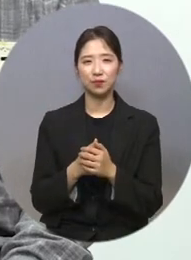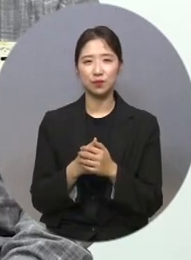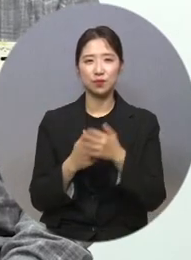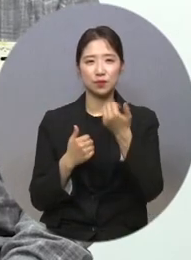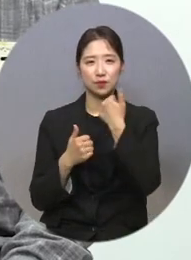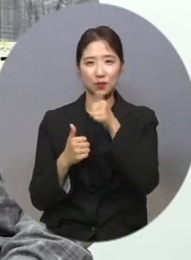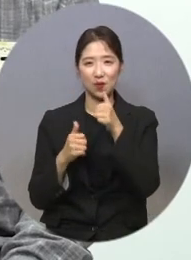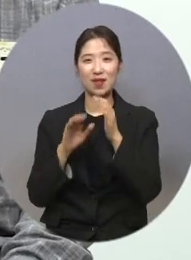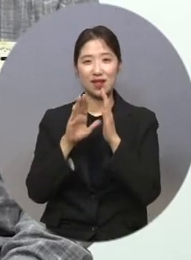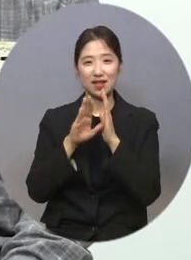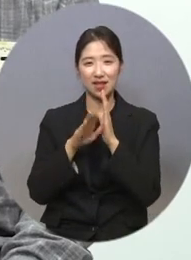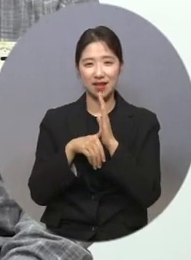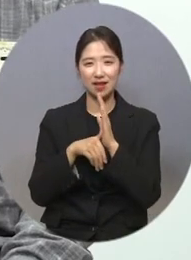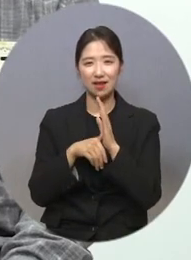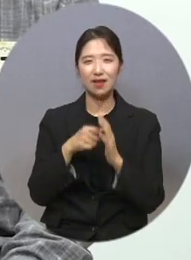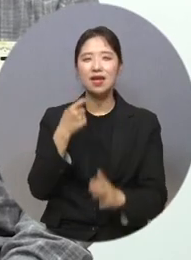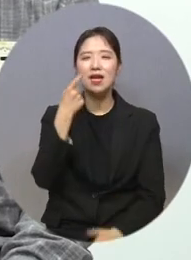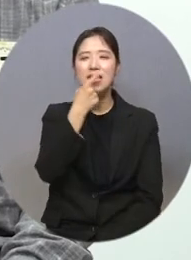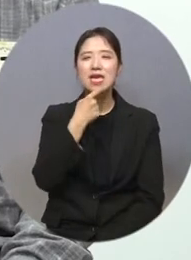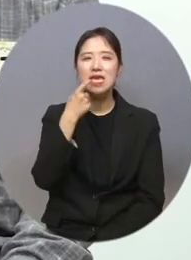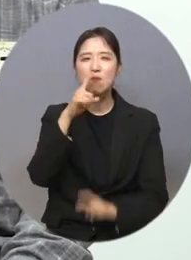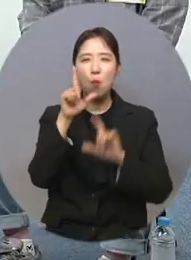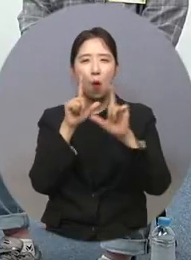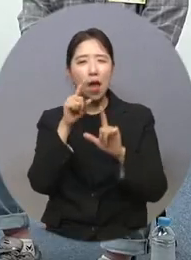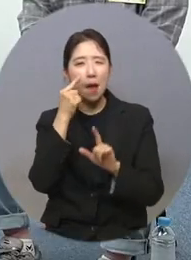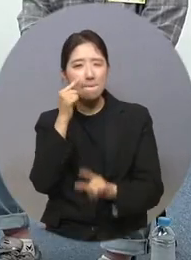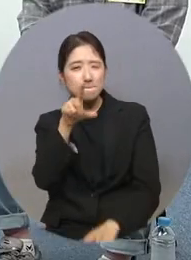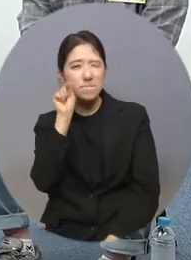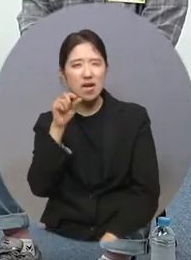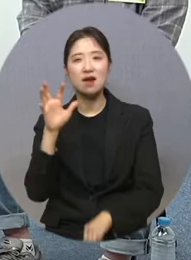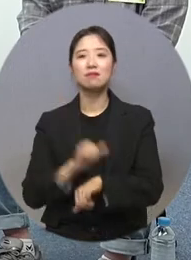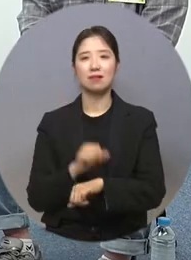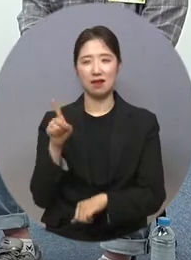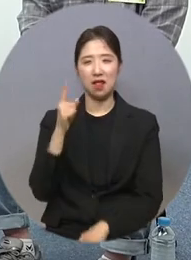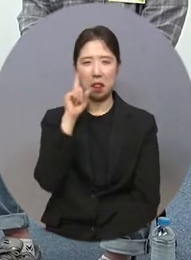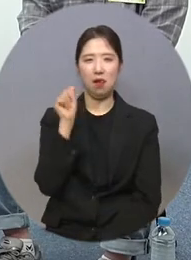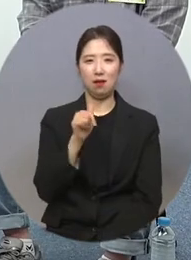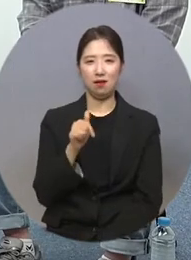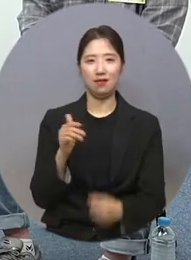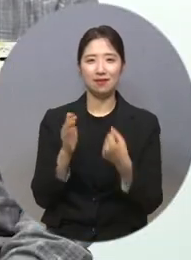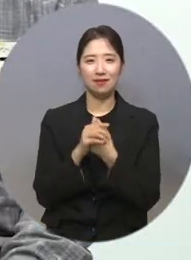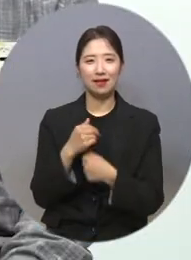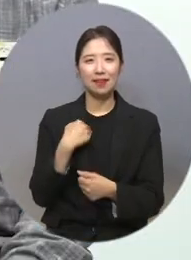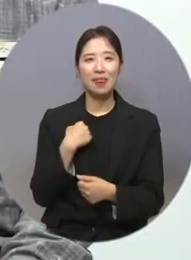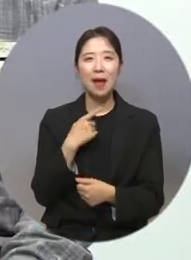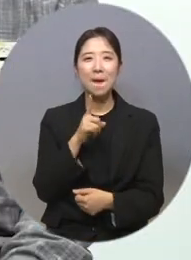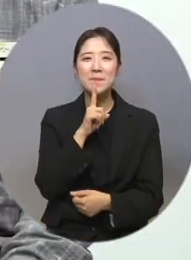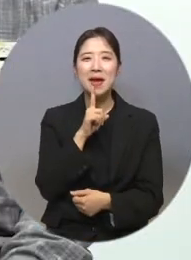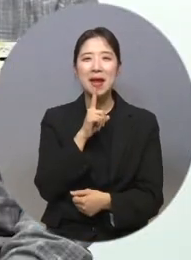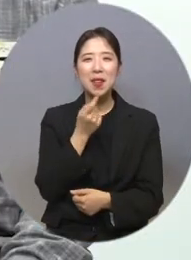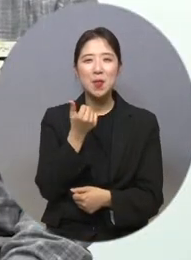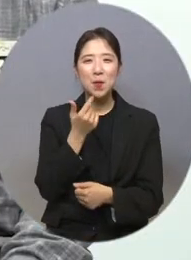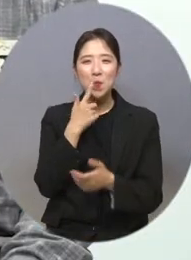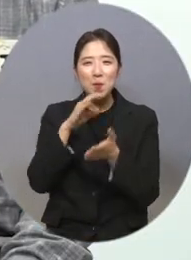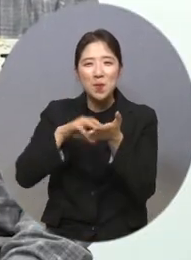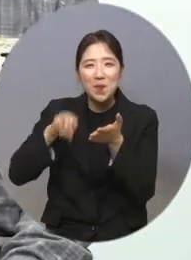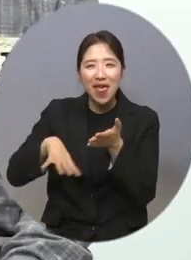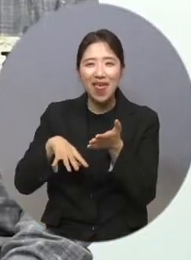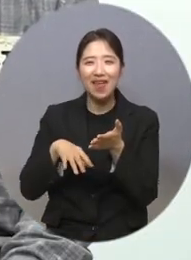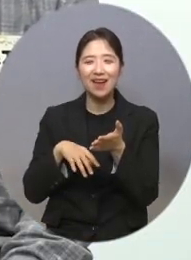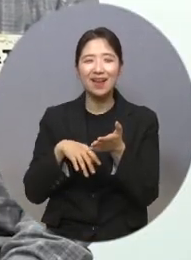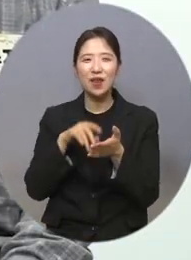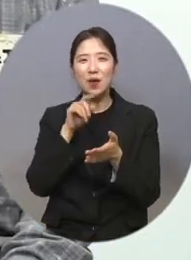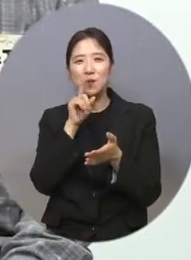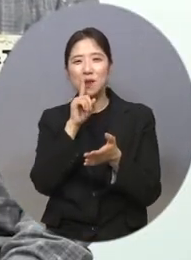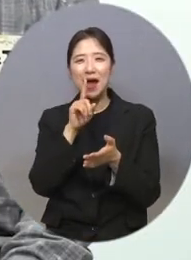통역할 때 그러니까 입모양 같은 것도 잘 보시니까 눈치도 빠르시고 그래서 제가 약간 말을 빼먹거나 그 영화